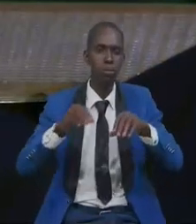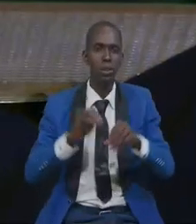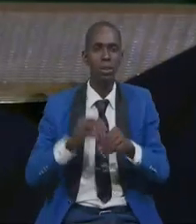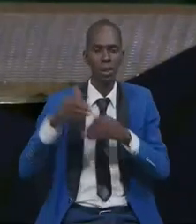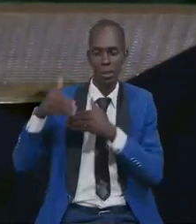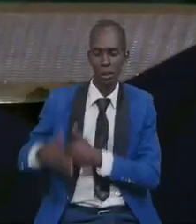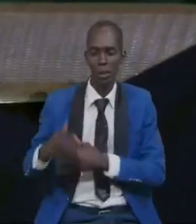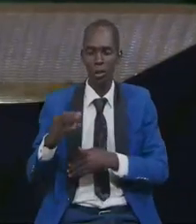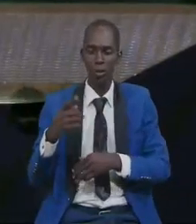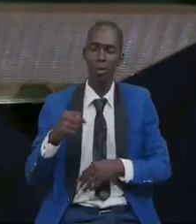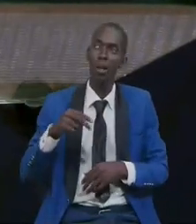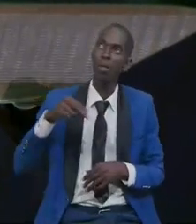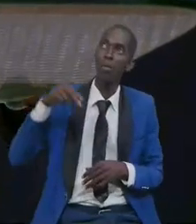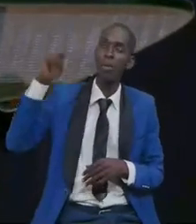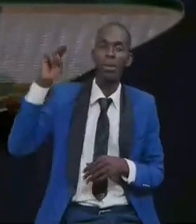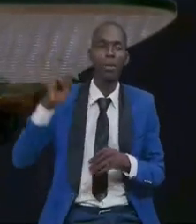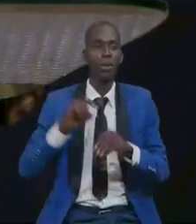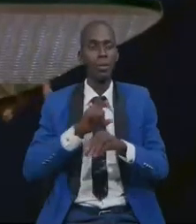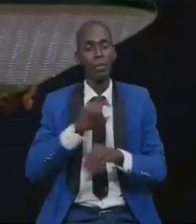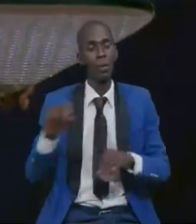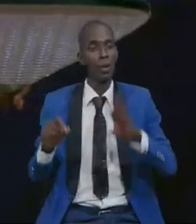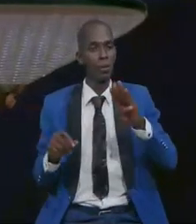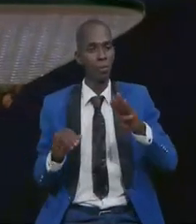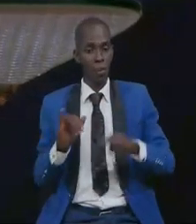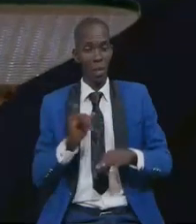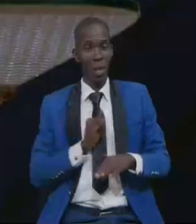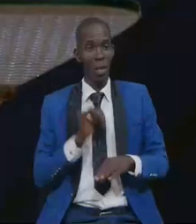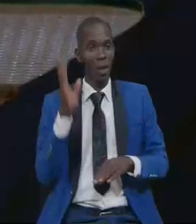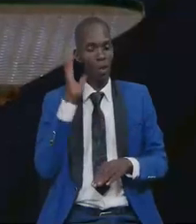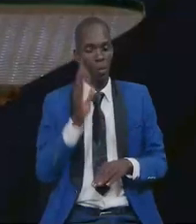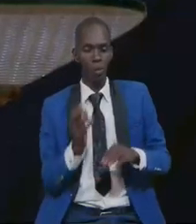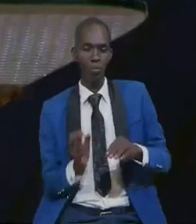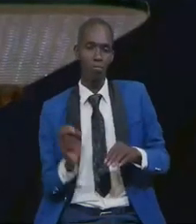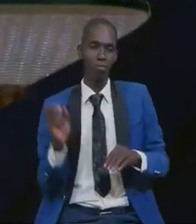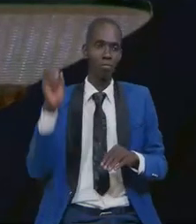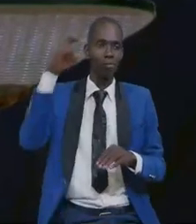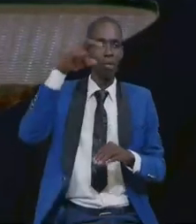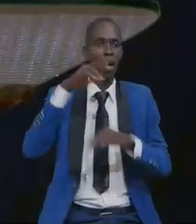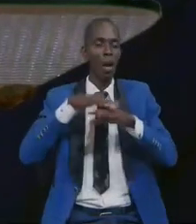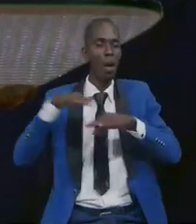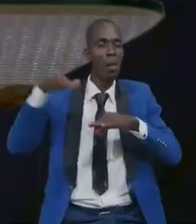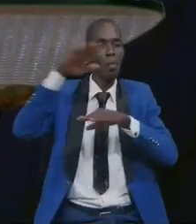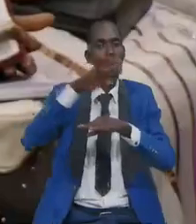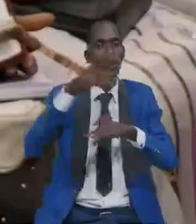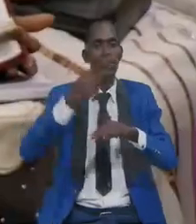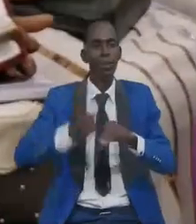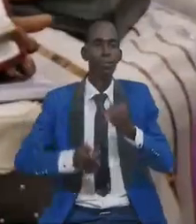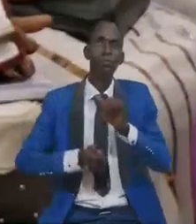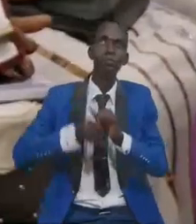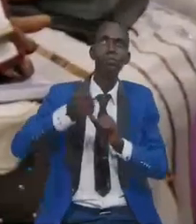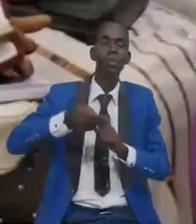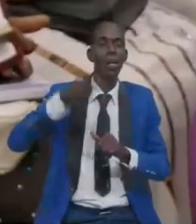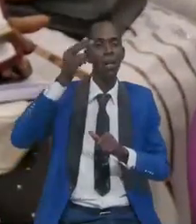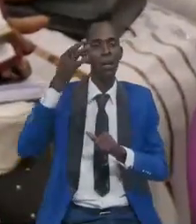Et suivant, il dit, j'irai et je me mettrai au-dessus des nuées